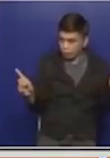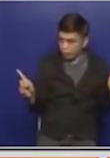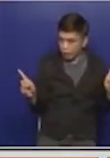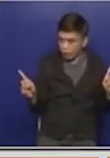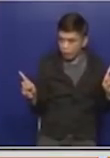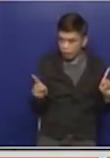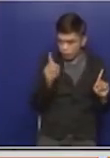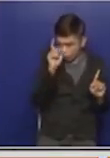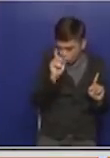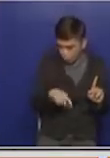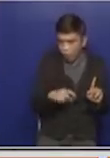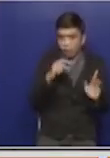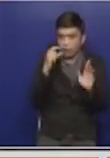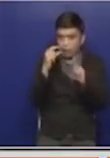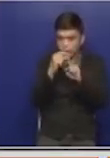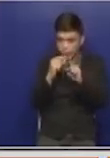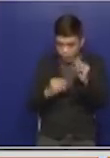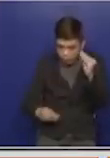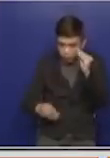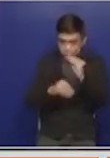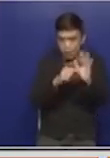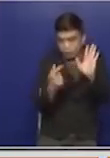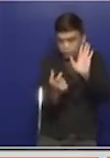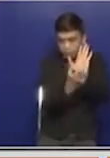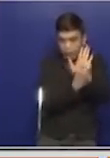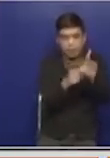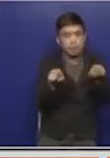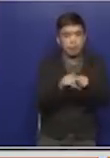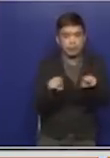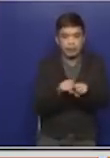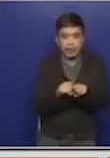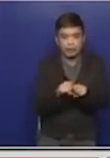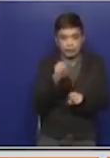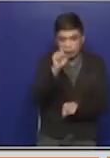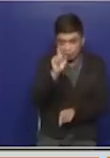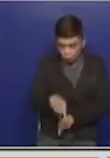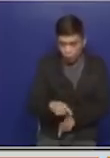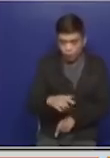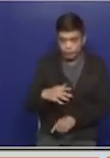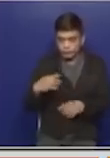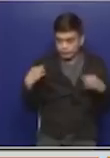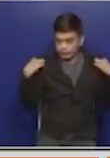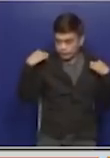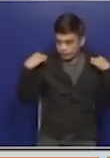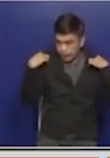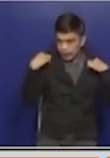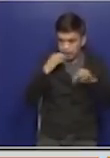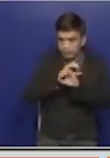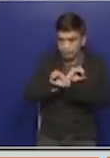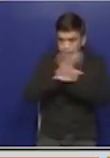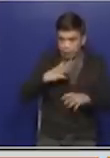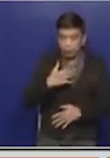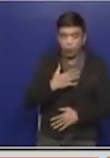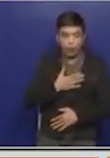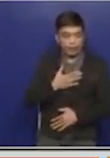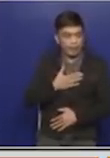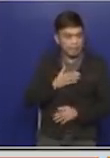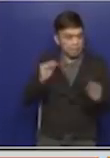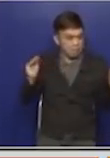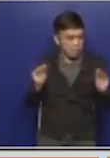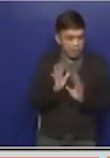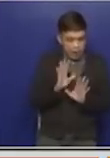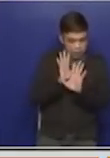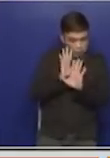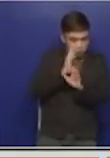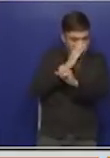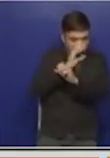มีการบัญญัติเช่นเดียวกับการข่มขืนค่ะคือต้องแสดงอย่างชัดแจ้งว่าตนเองไม่ต้องการและไม่ยินยอมนะค